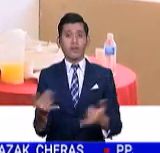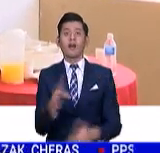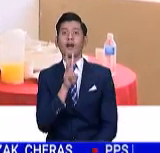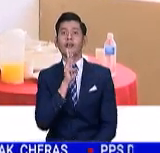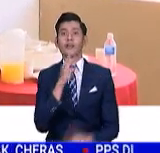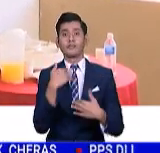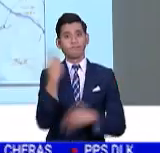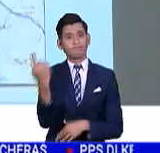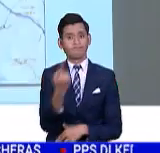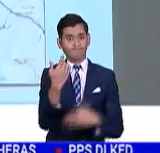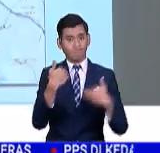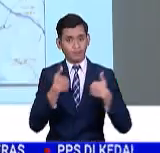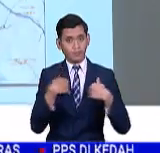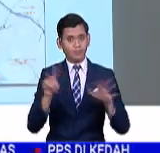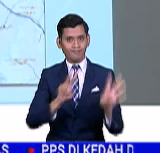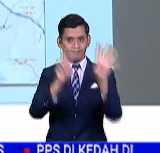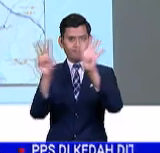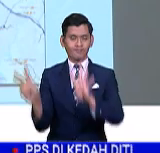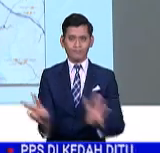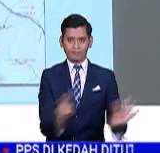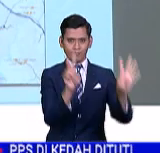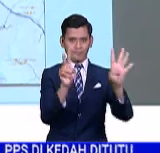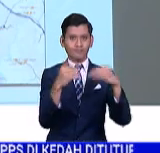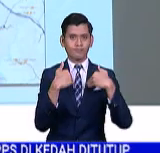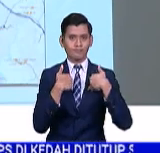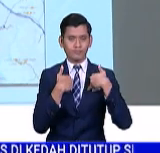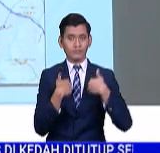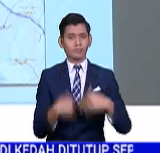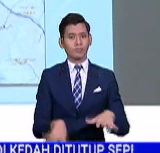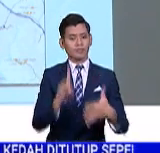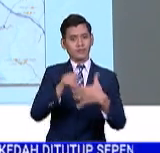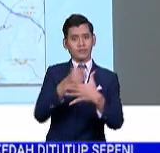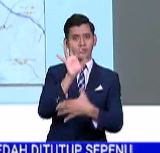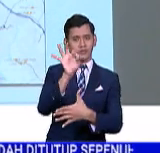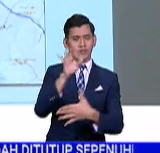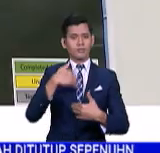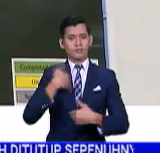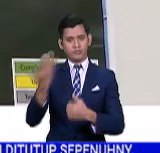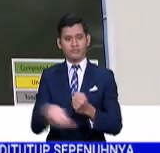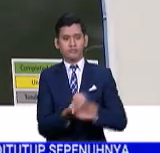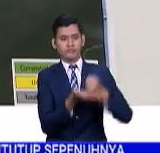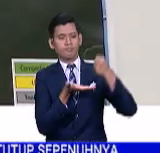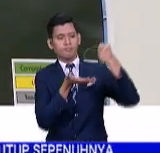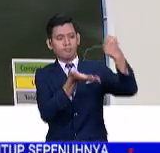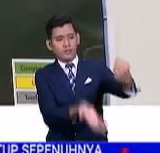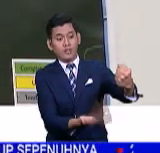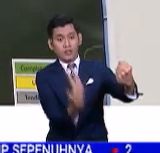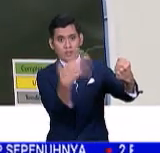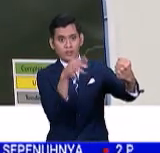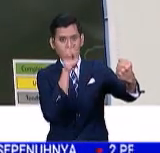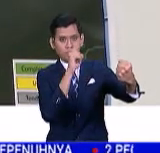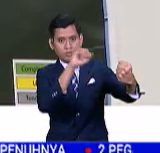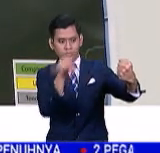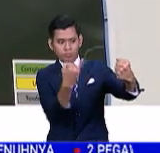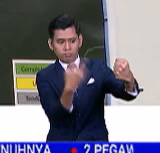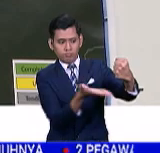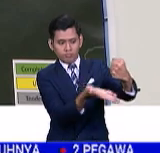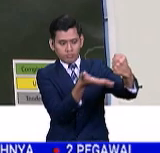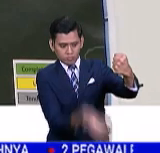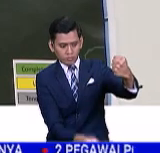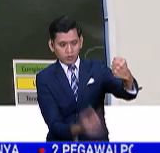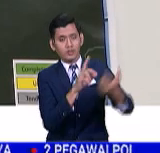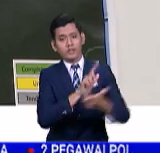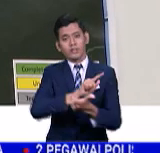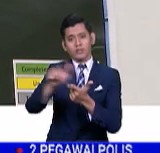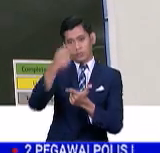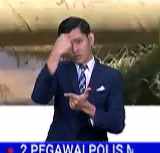jam dah ada. September lalu, peruntukan tambahan RM15 juta ringgit diluluskan bagi memperluas